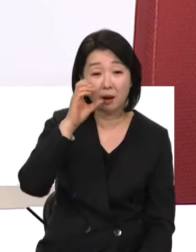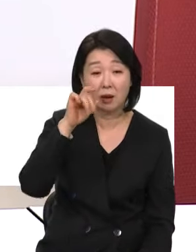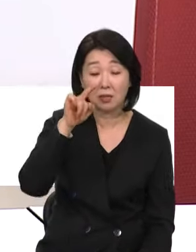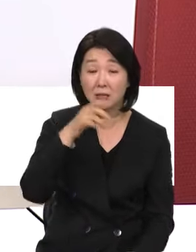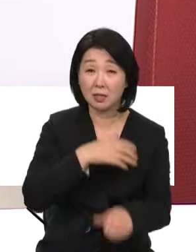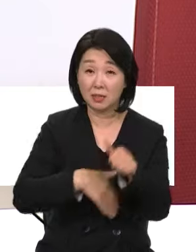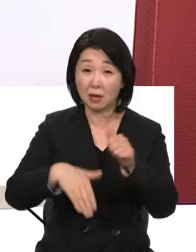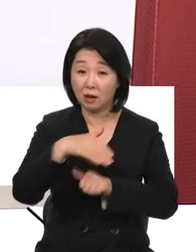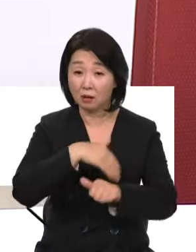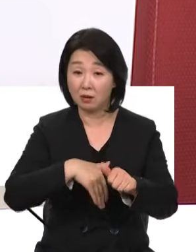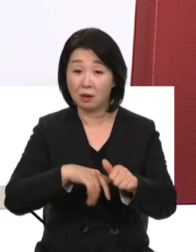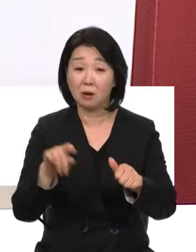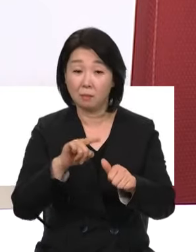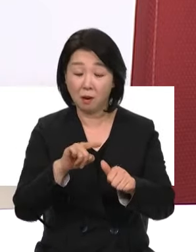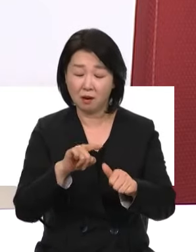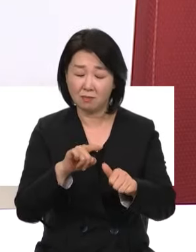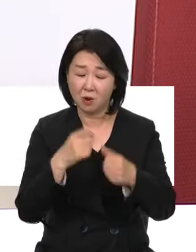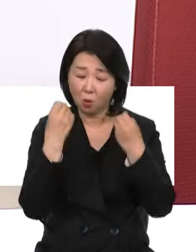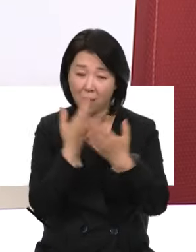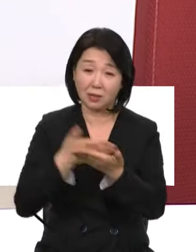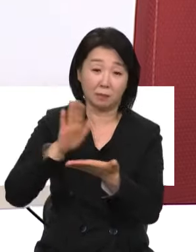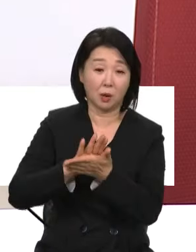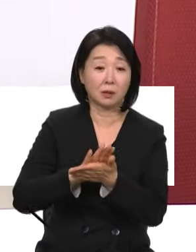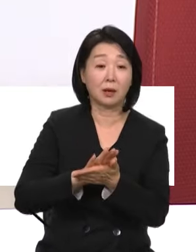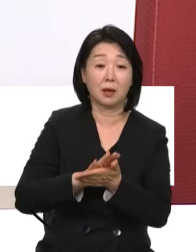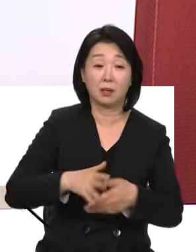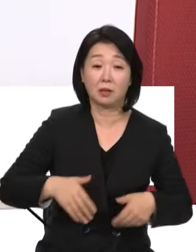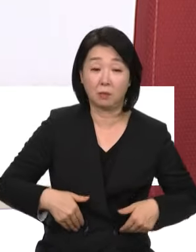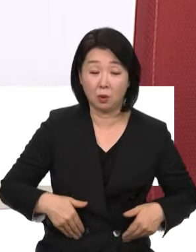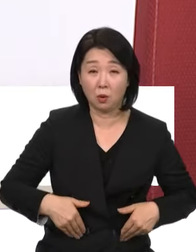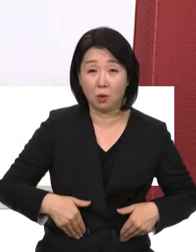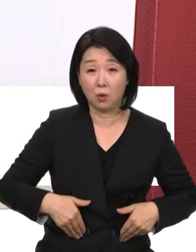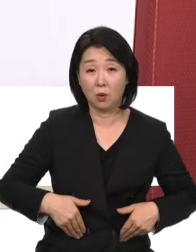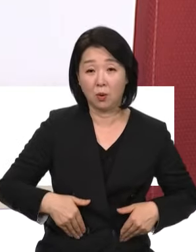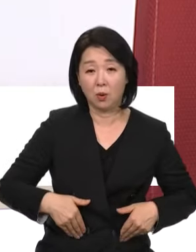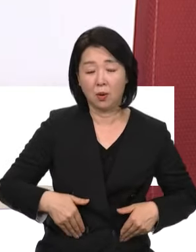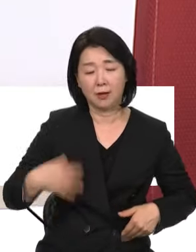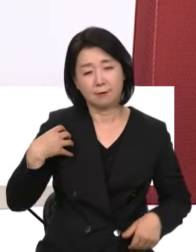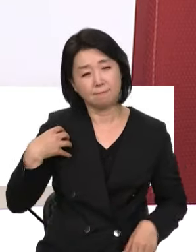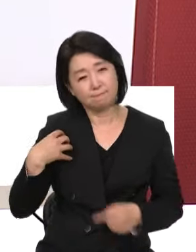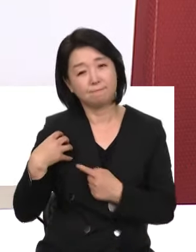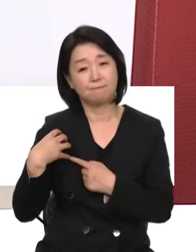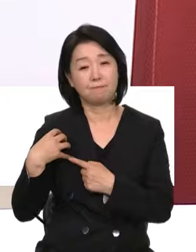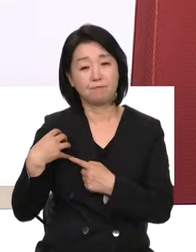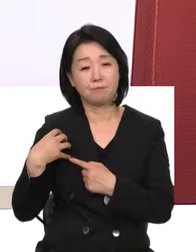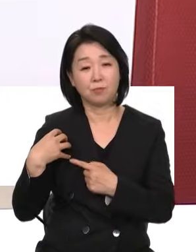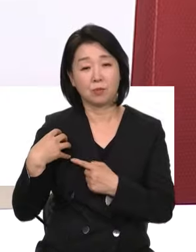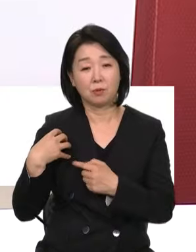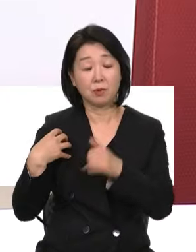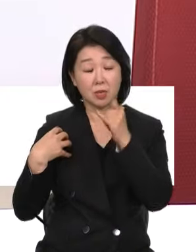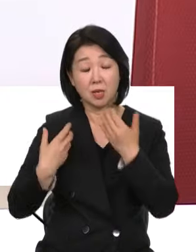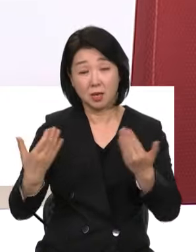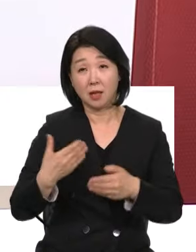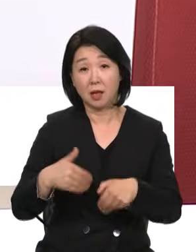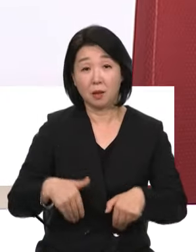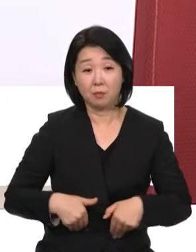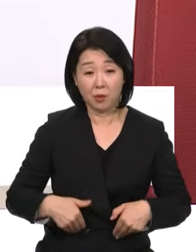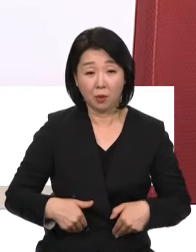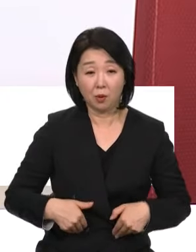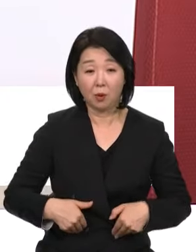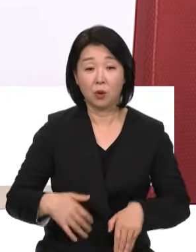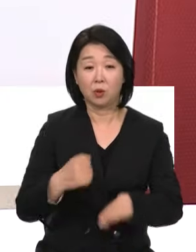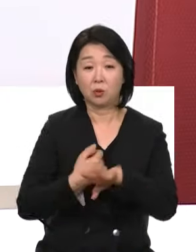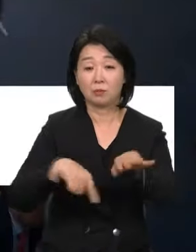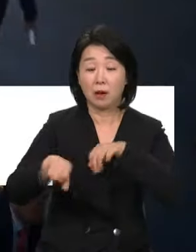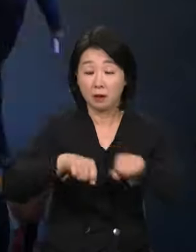상황을 타게 하는데 그리고 이 무거운 짐을 지고 일을 해야 되는데 나서야 되는